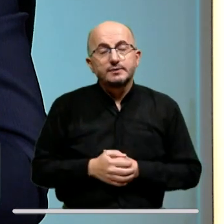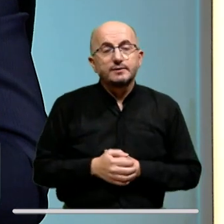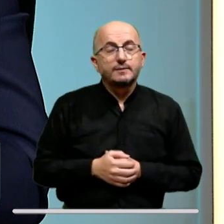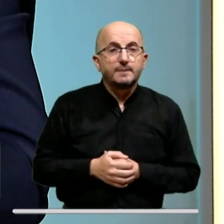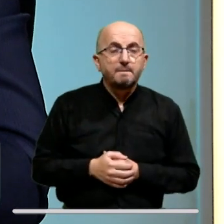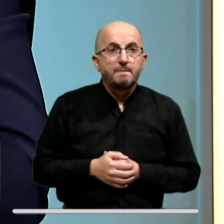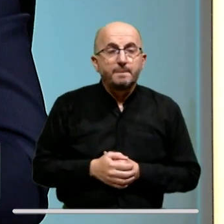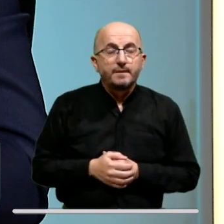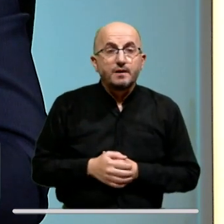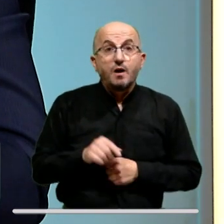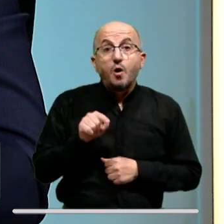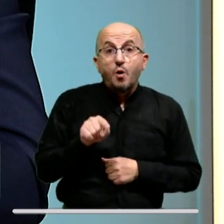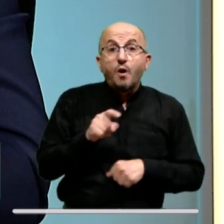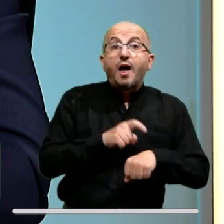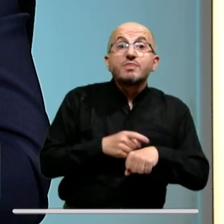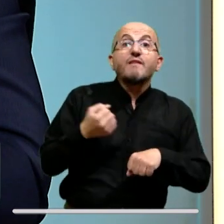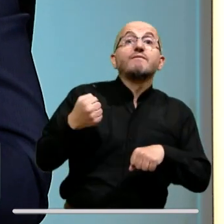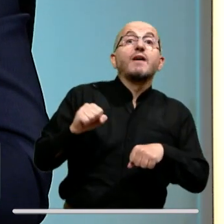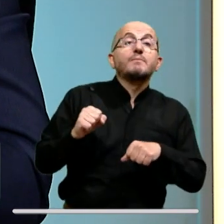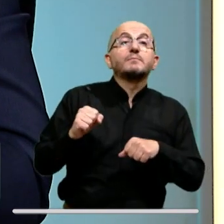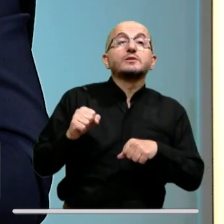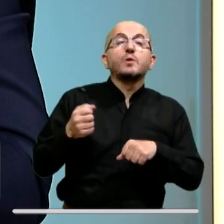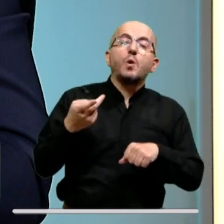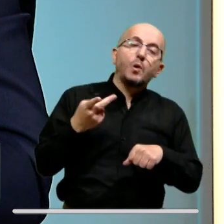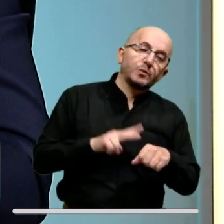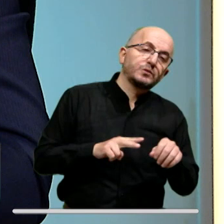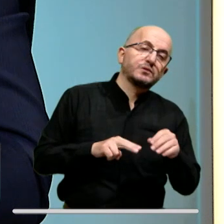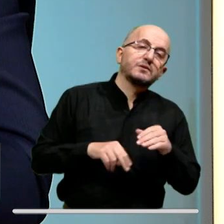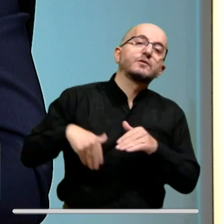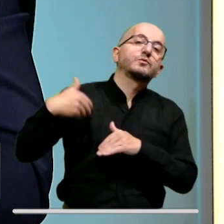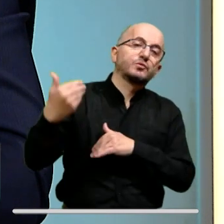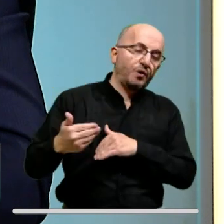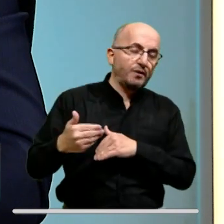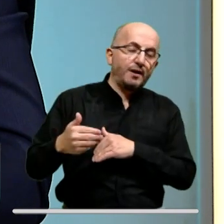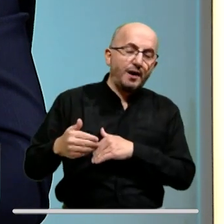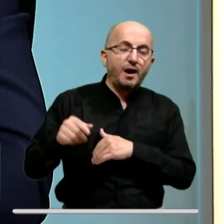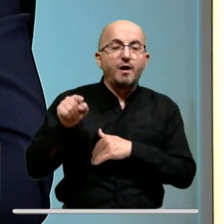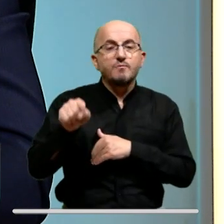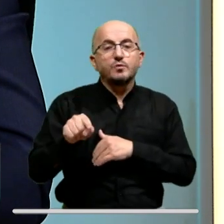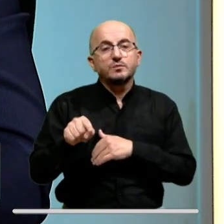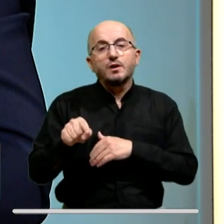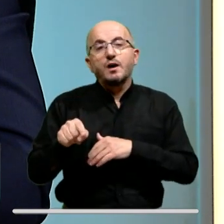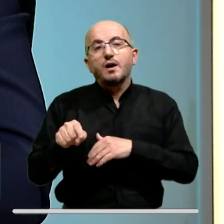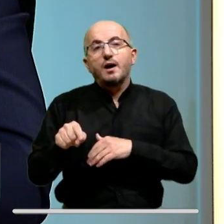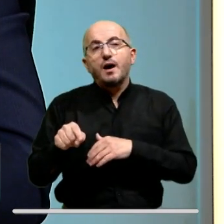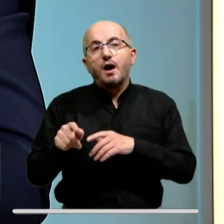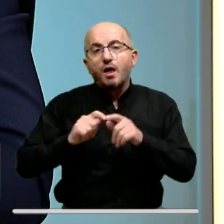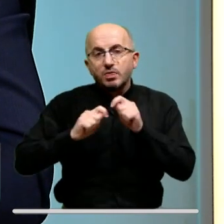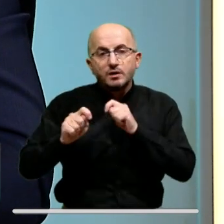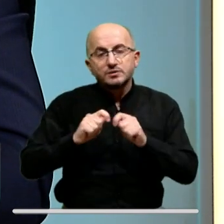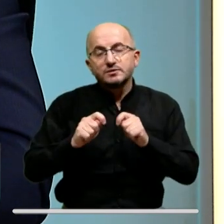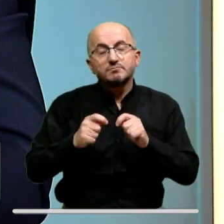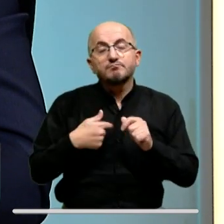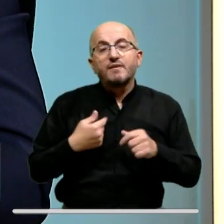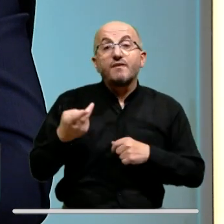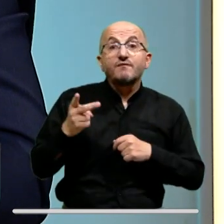varsa yani o anda vermemiş de ben vefat ettikten sonra işte bunu aranızda böyle anlaşın veya ben vefat